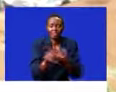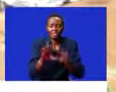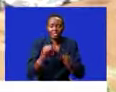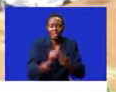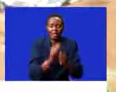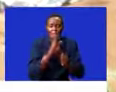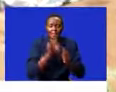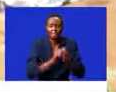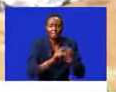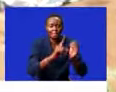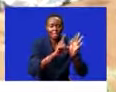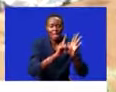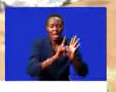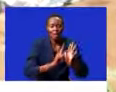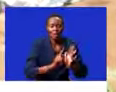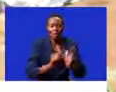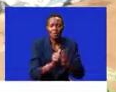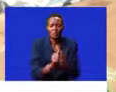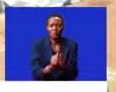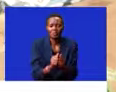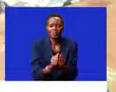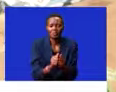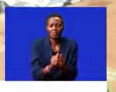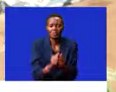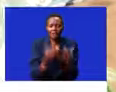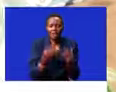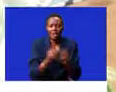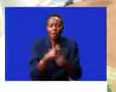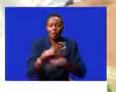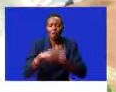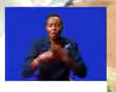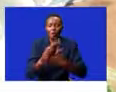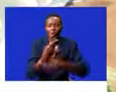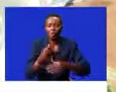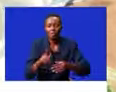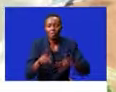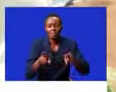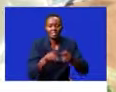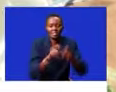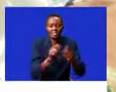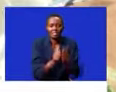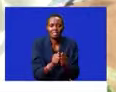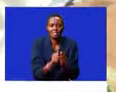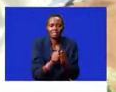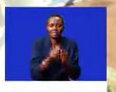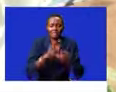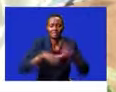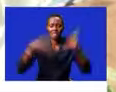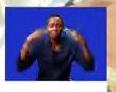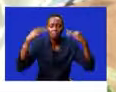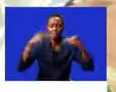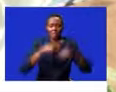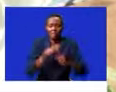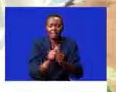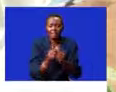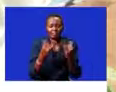ni uso go ni ongwaro gik moko pidhi go te. To moloyo sana sana kako tiweno hula machala